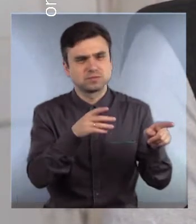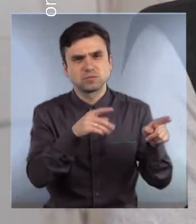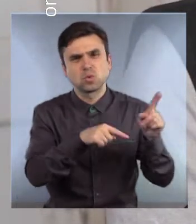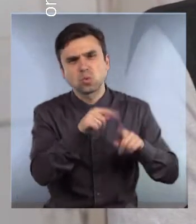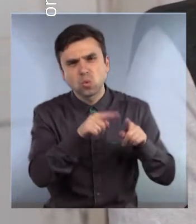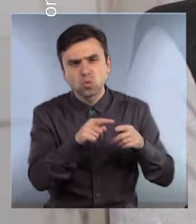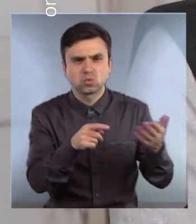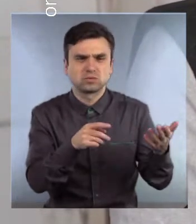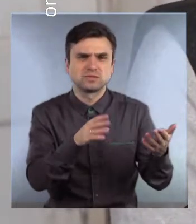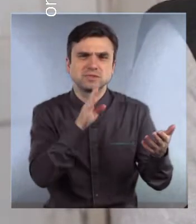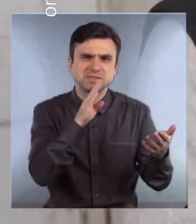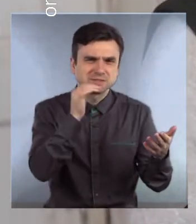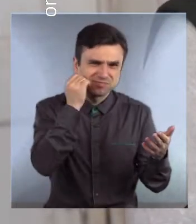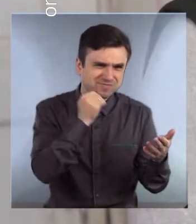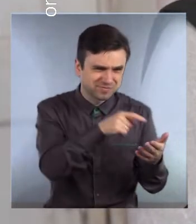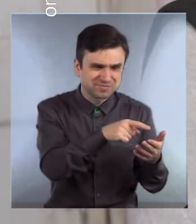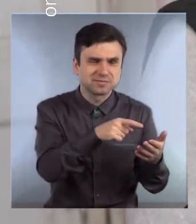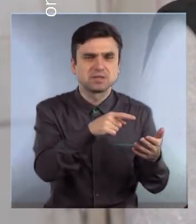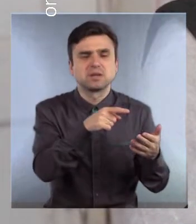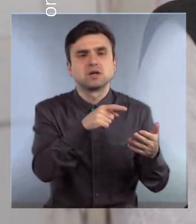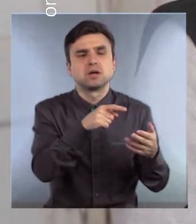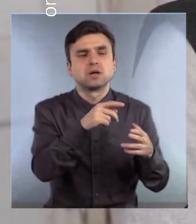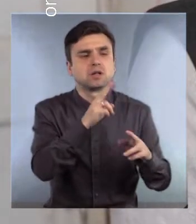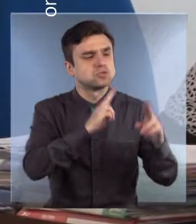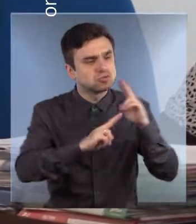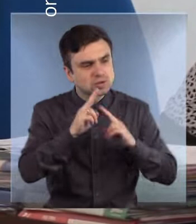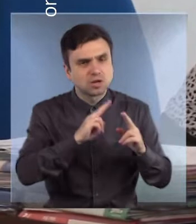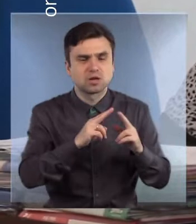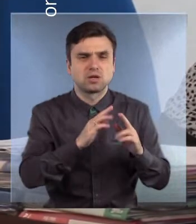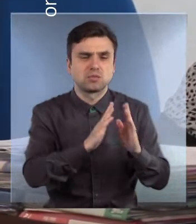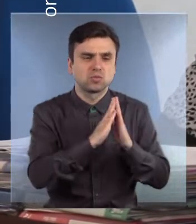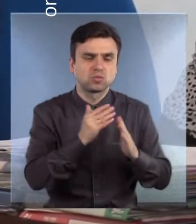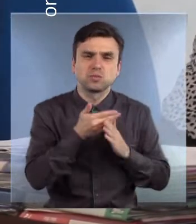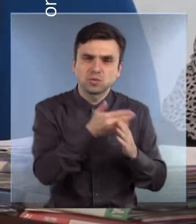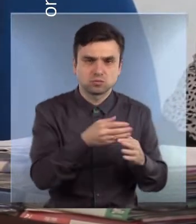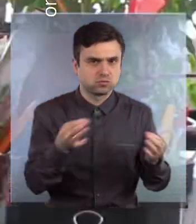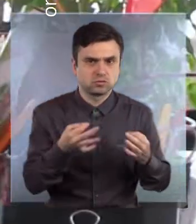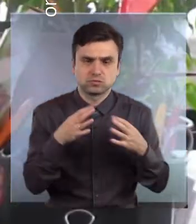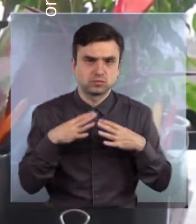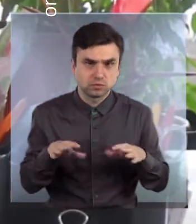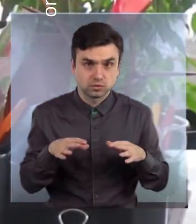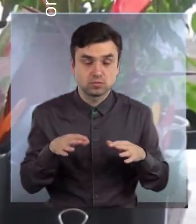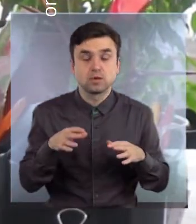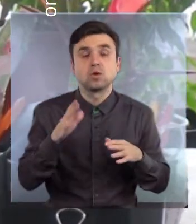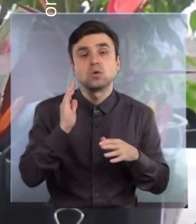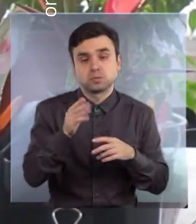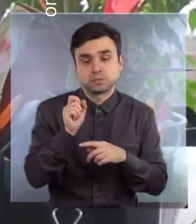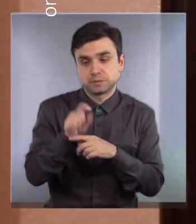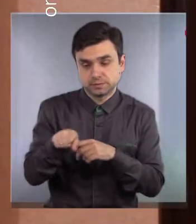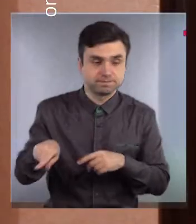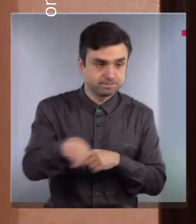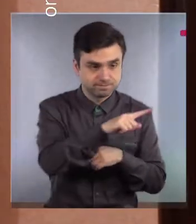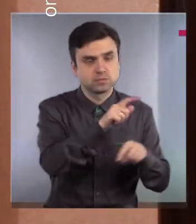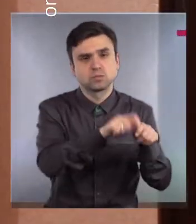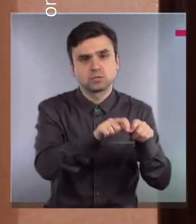контроль, вийдемо за адресою і будуть прийняті належні міри. Соціальні працівники пообіцяли, пенсіонерці допоможуть.